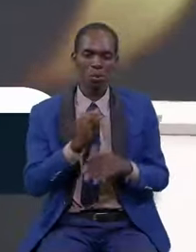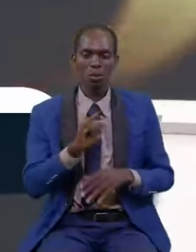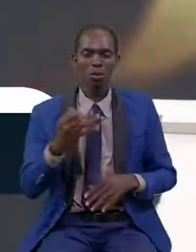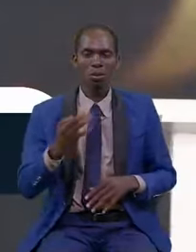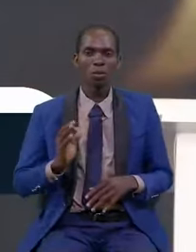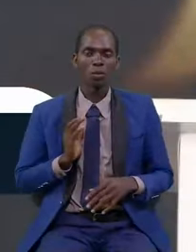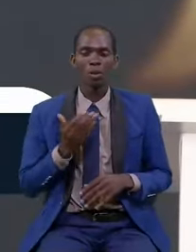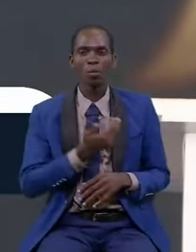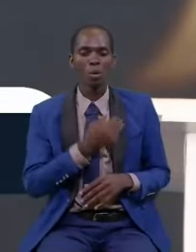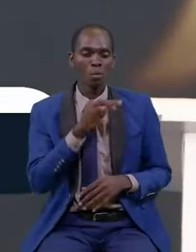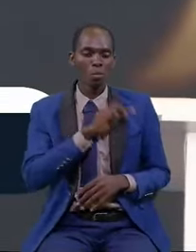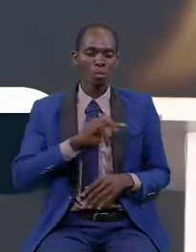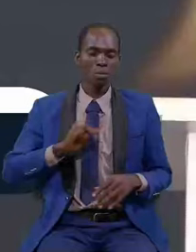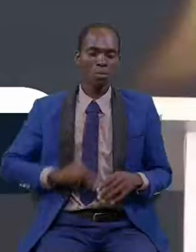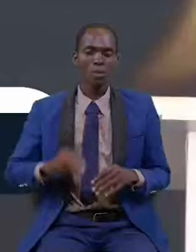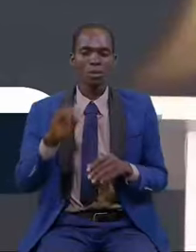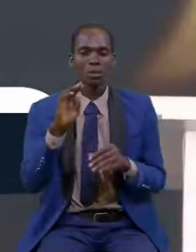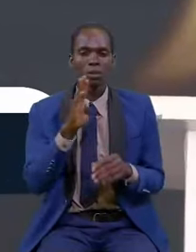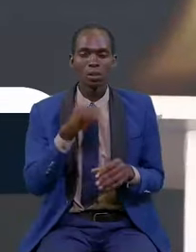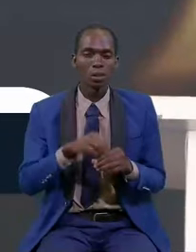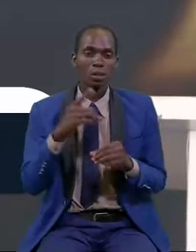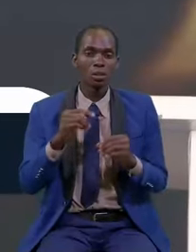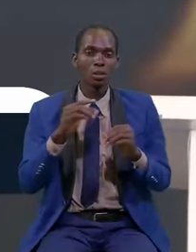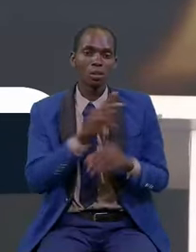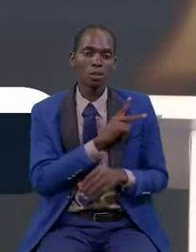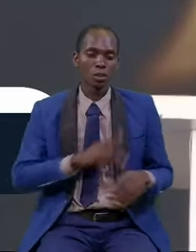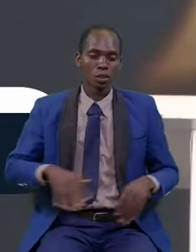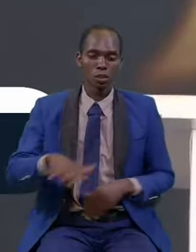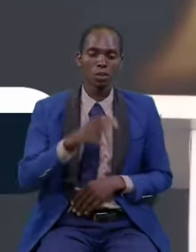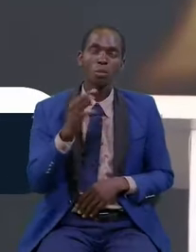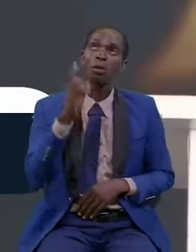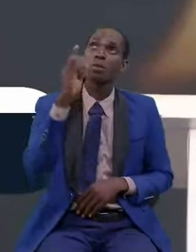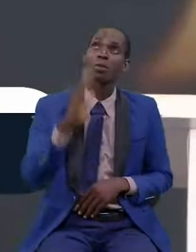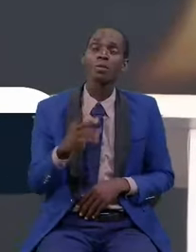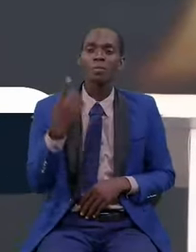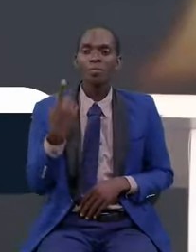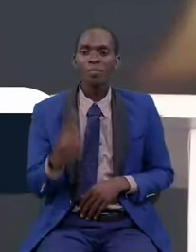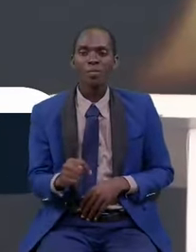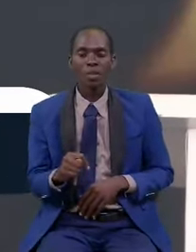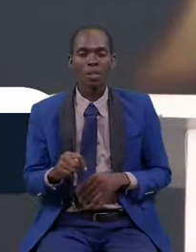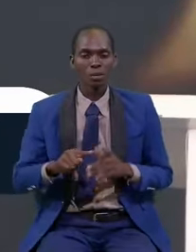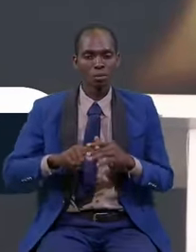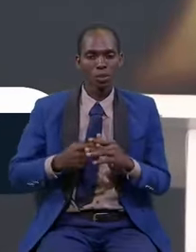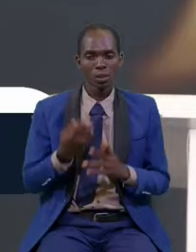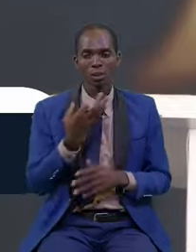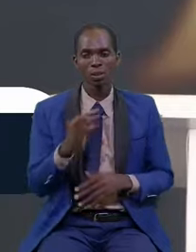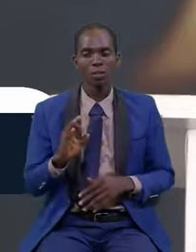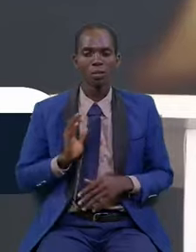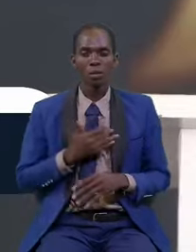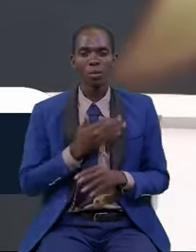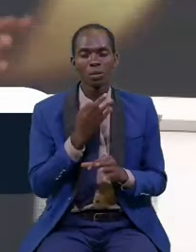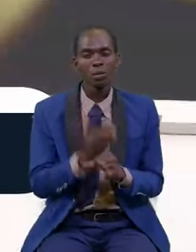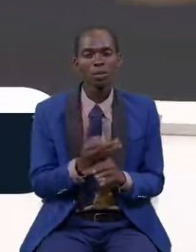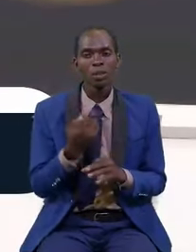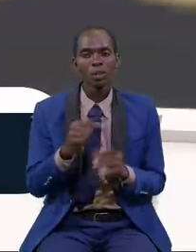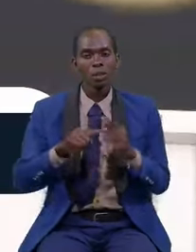fondation de notre citoyenneté dans le royaume de Dieu, la fondation de notre foi, la fondation